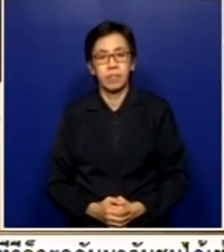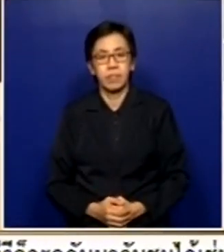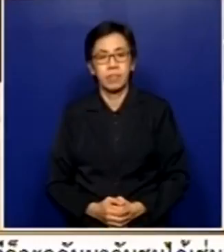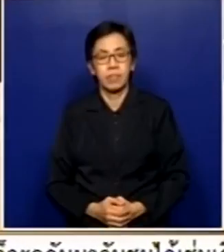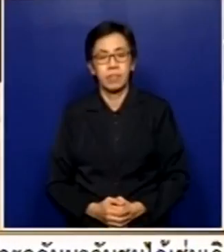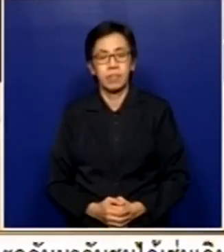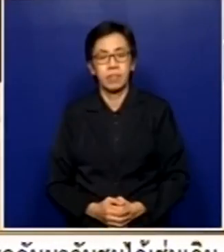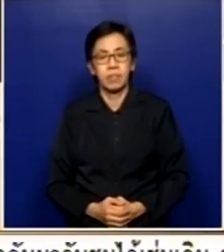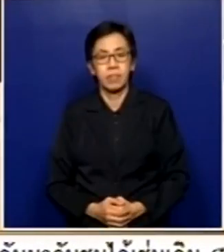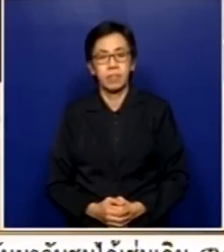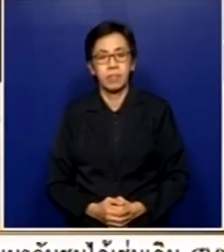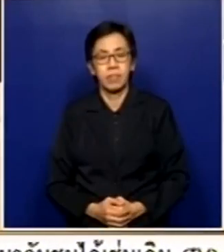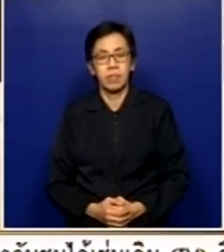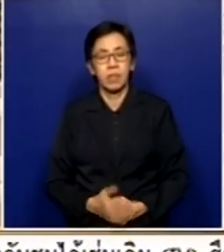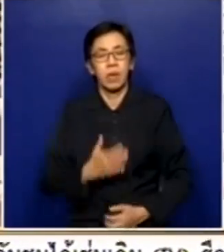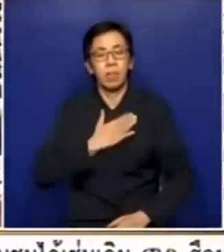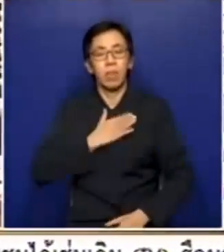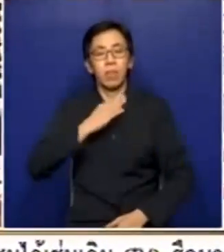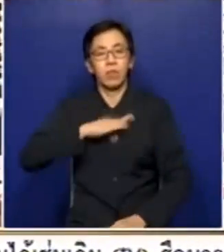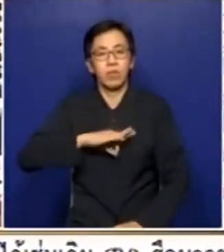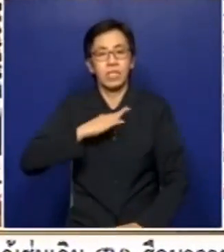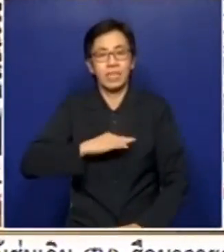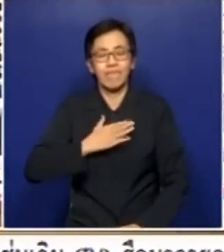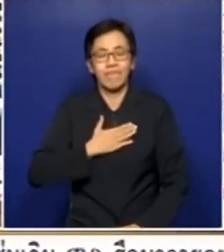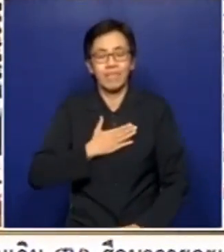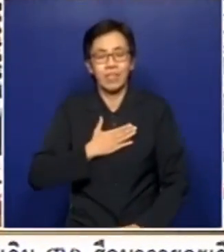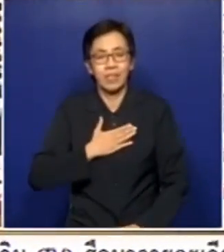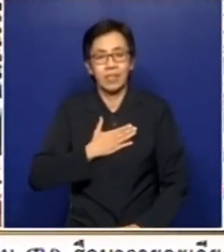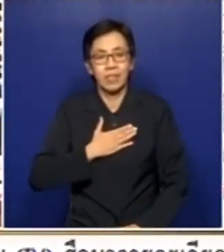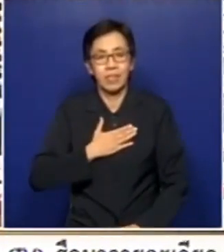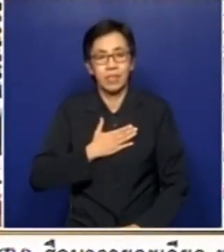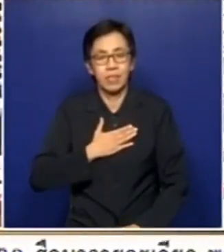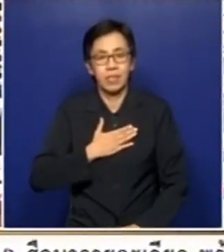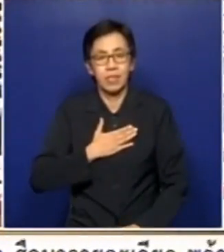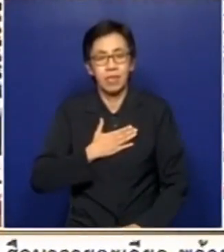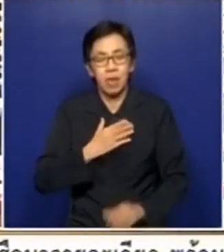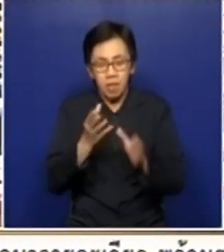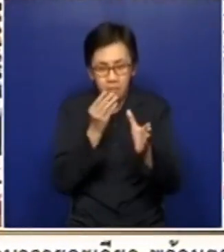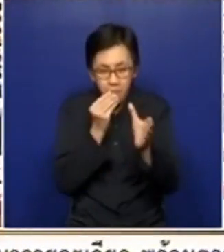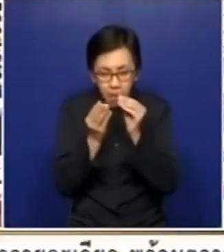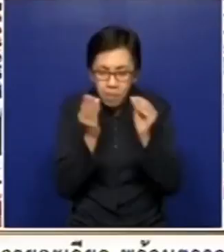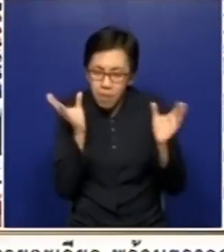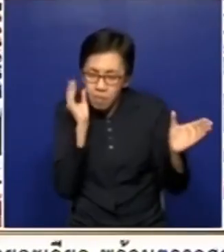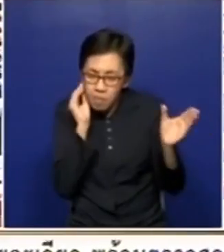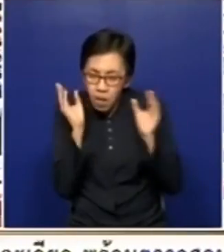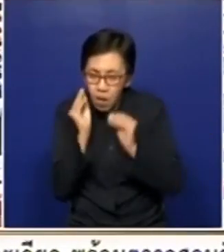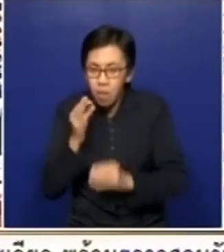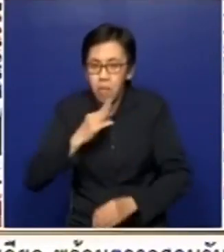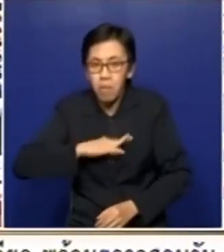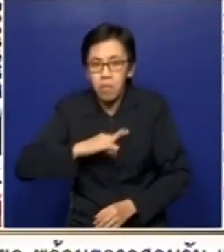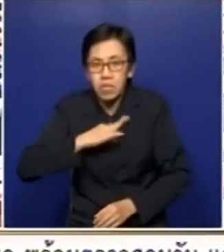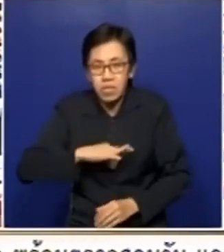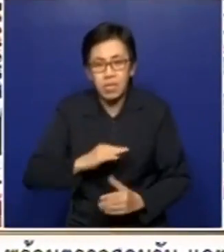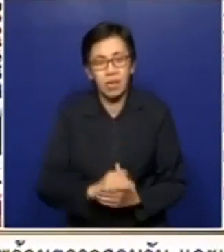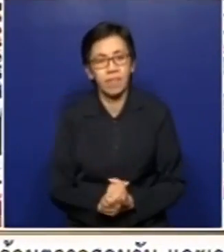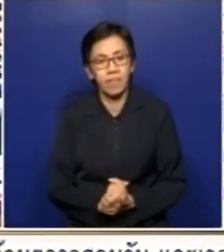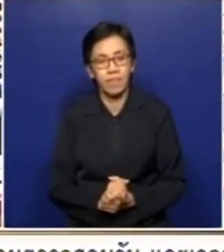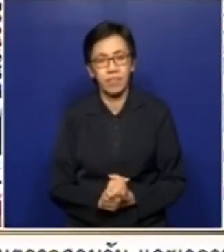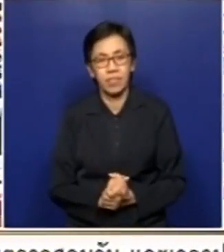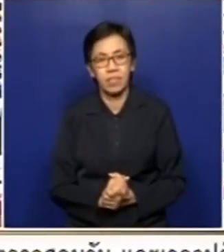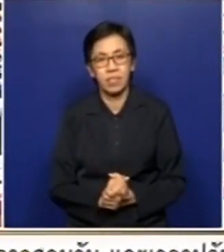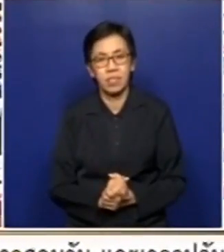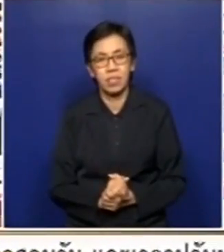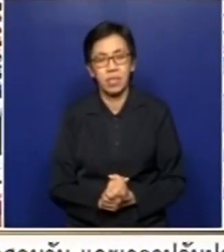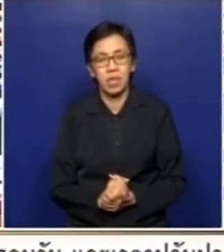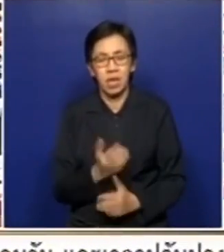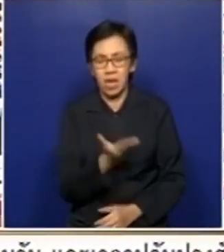ผมมีความรู้สึกที่ฟังแล้วว่าสายกันใช่